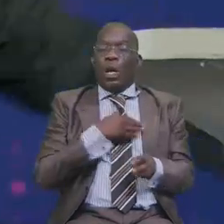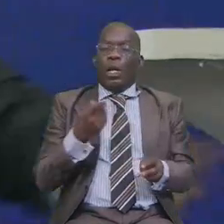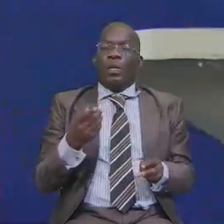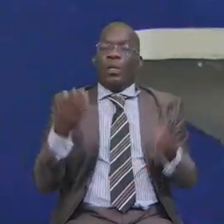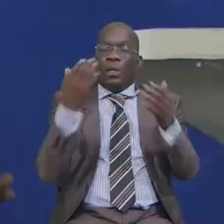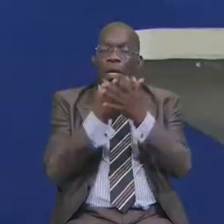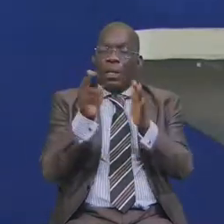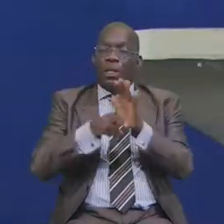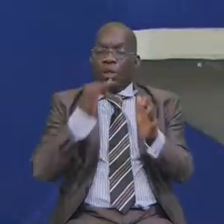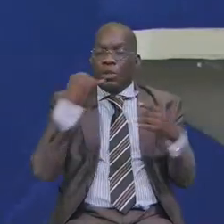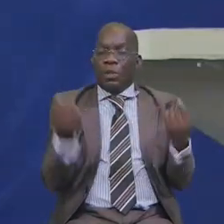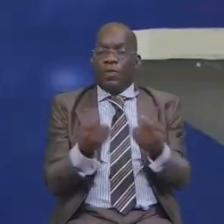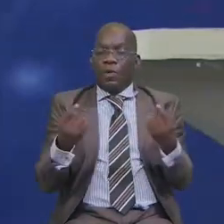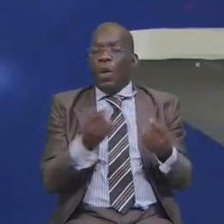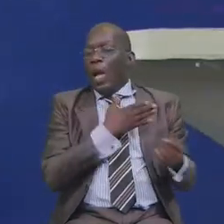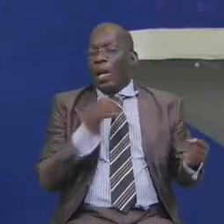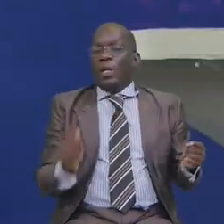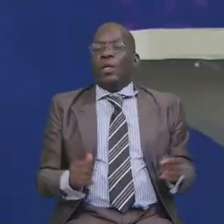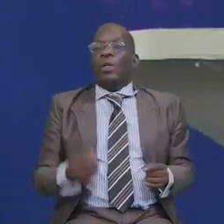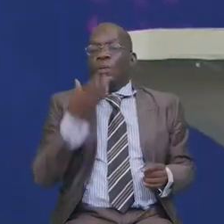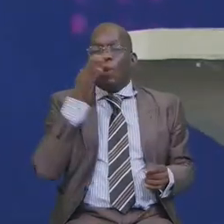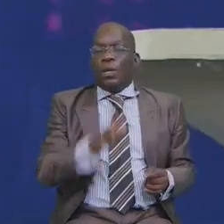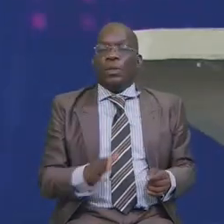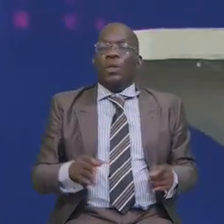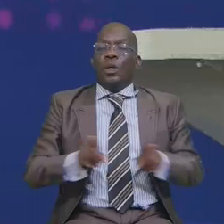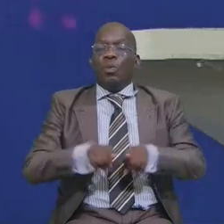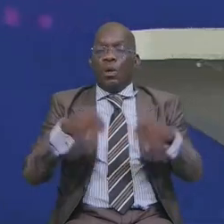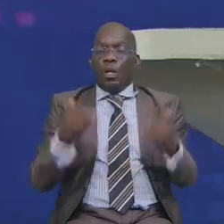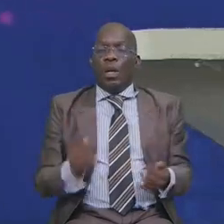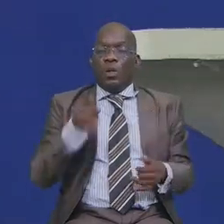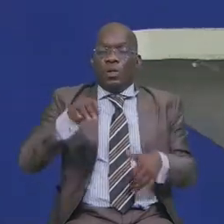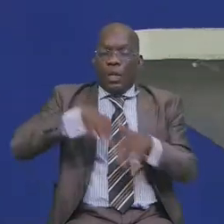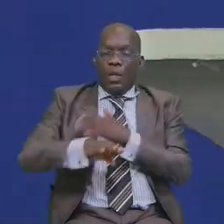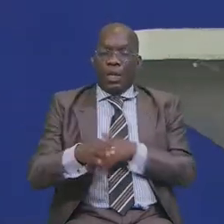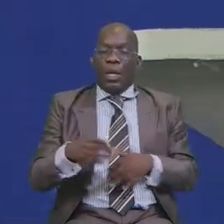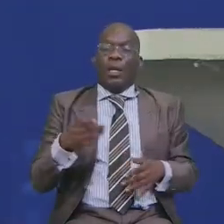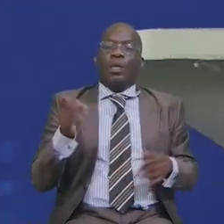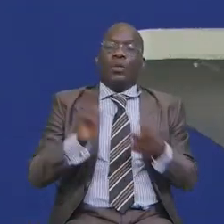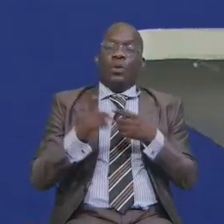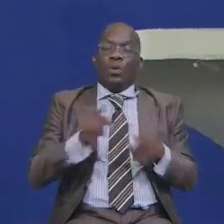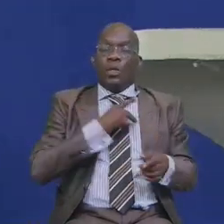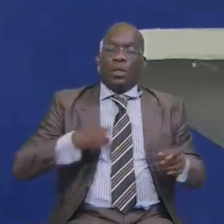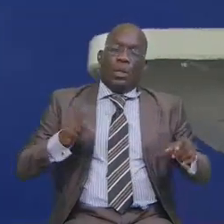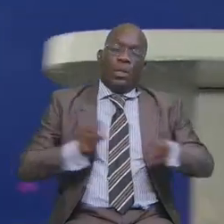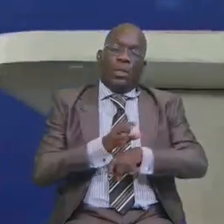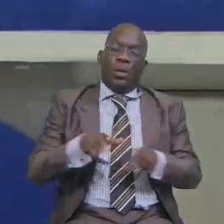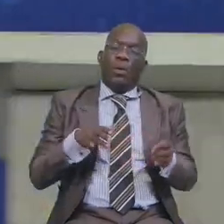vie pécheresse. Mais maintenant, vous êtes entrés dans le royaume et c'est votre